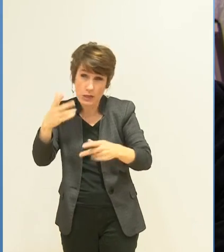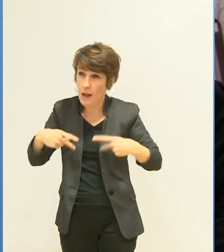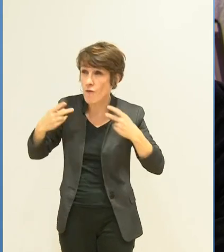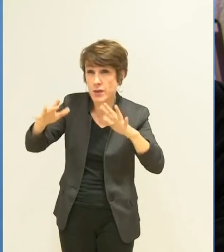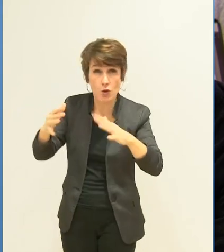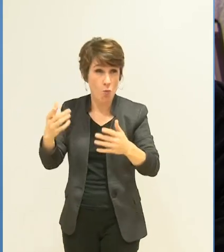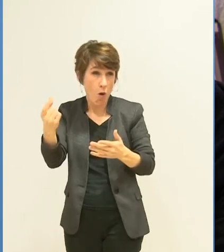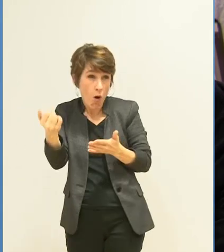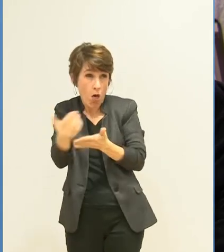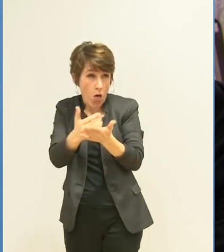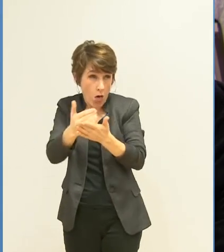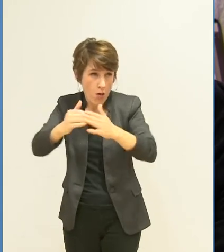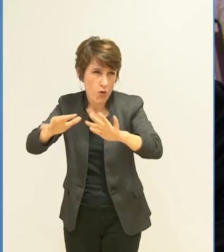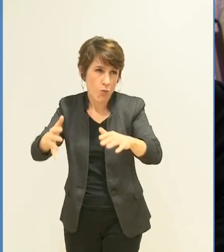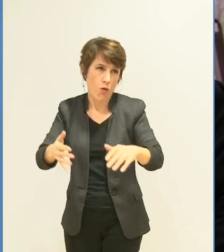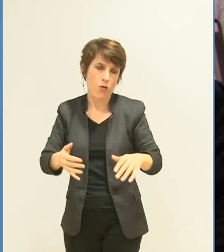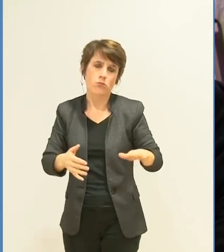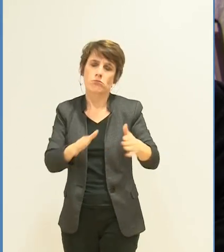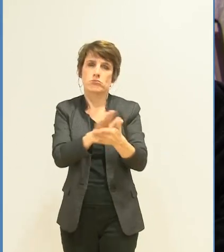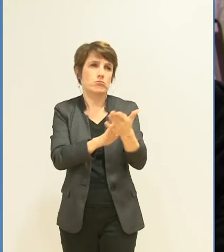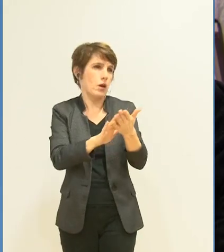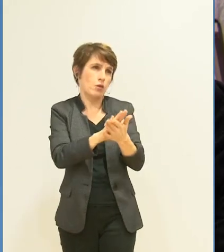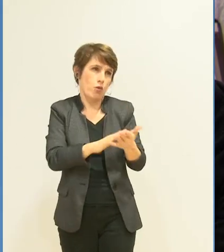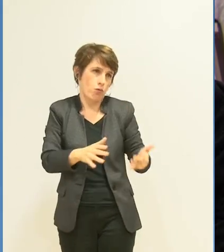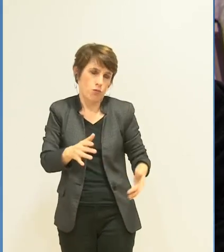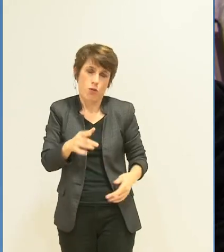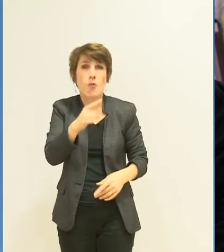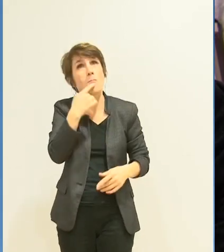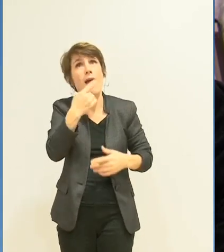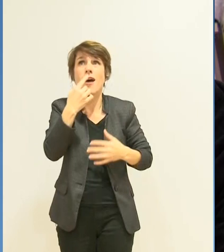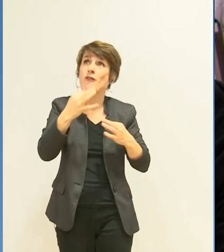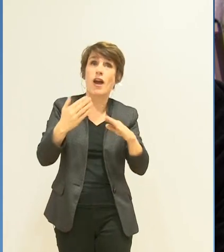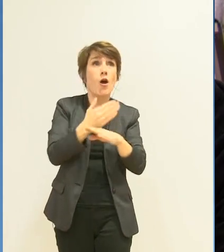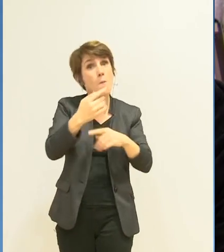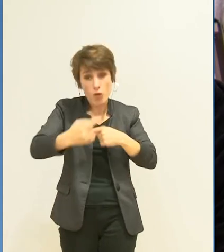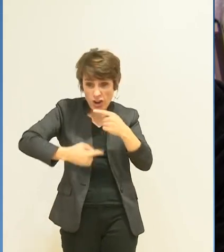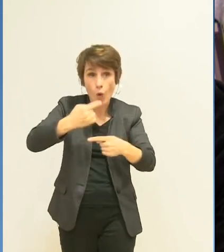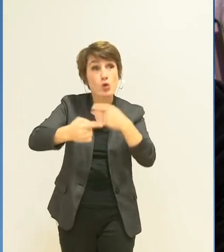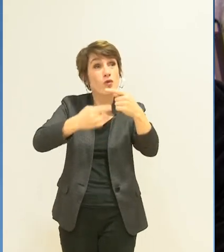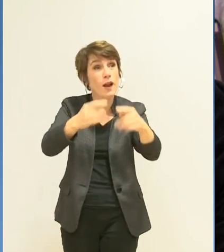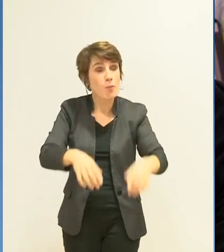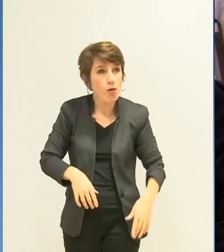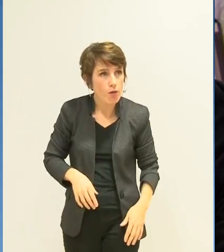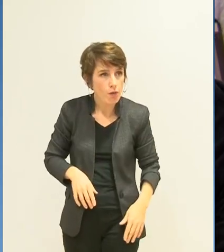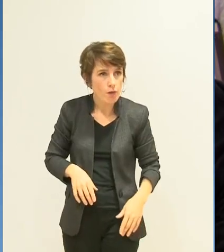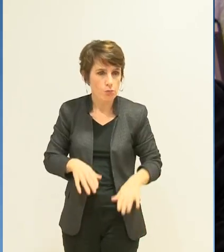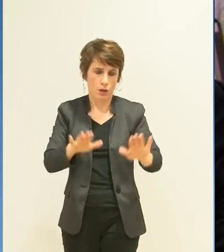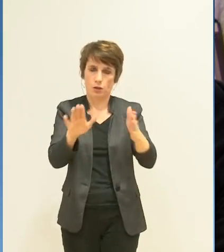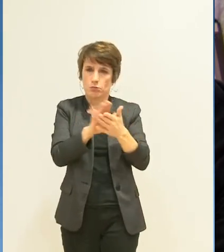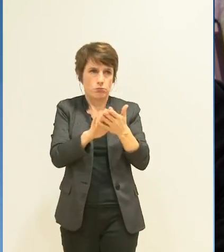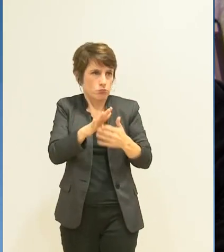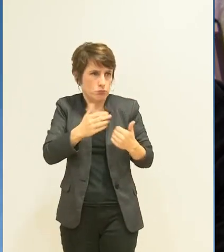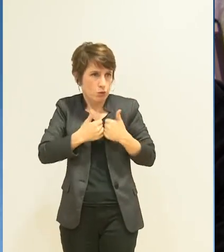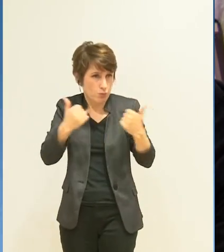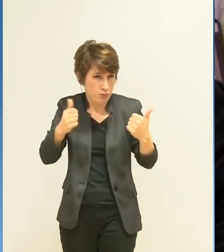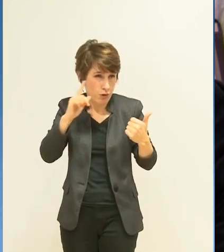il n'est pas recevable de parler de projets de renouvellement alors qu'ils posent comme condition première de sa réalisation la